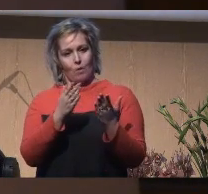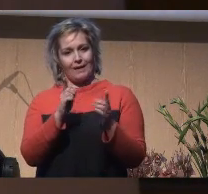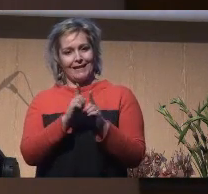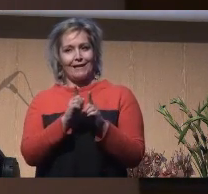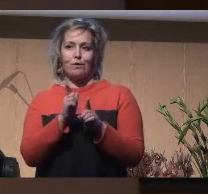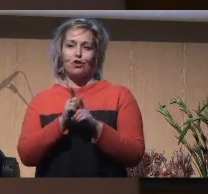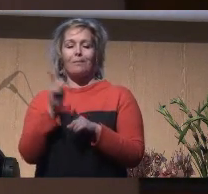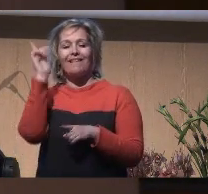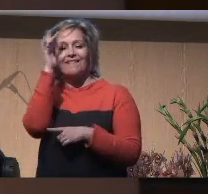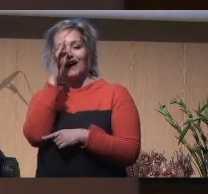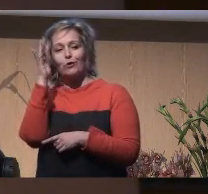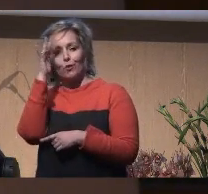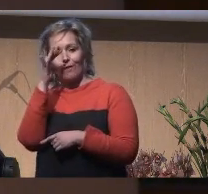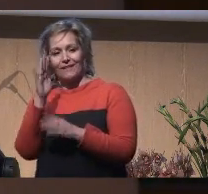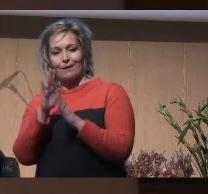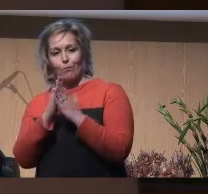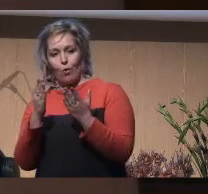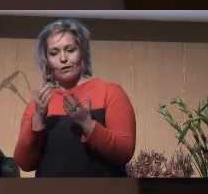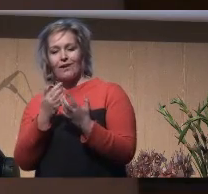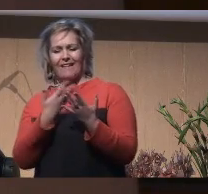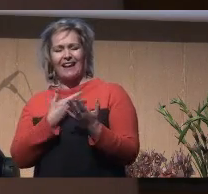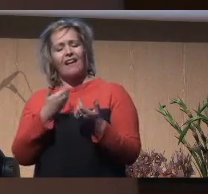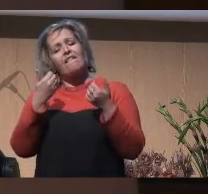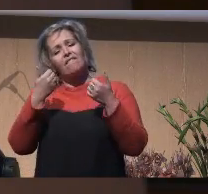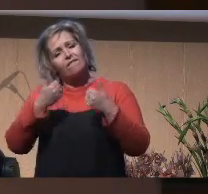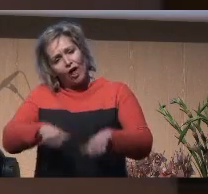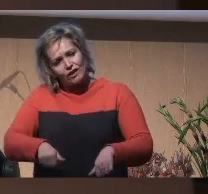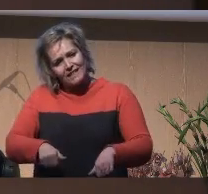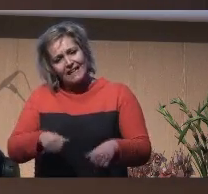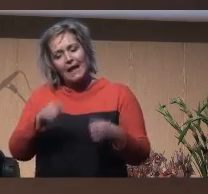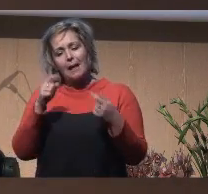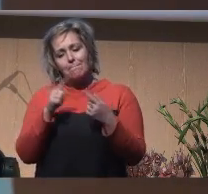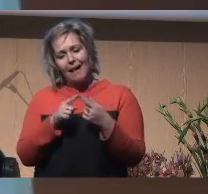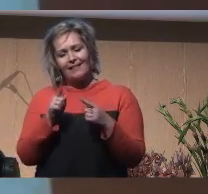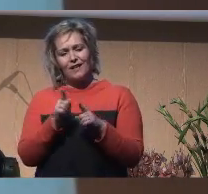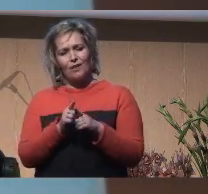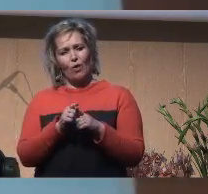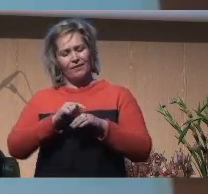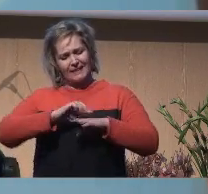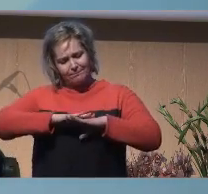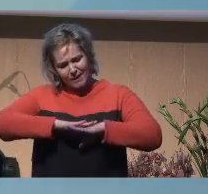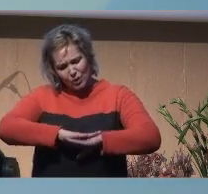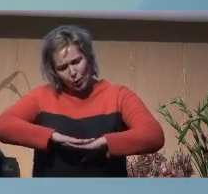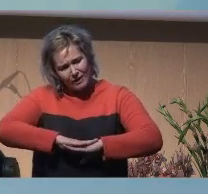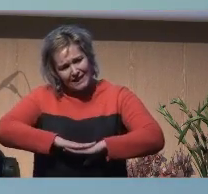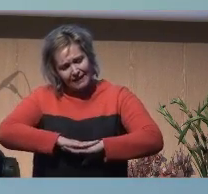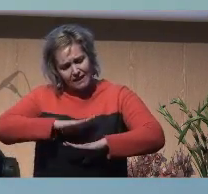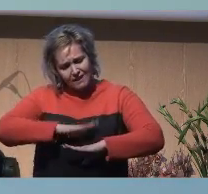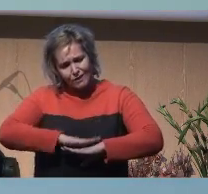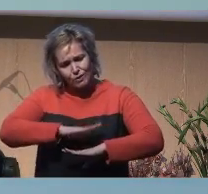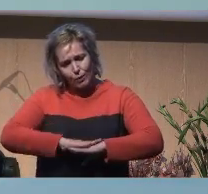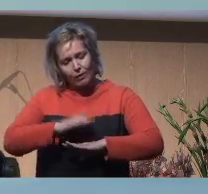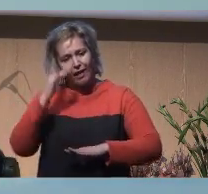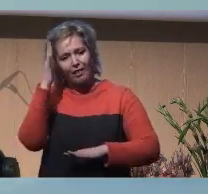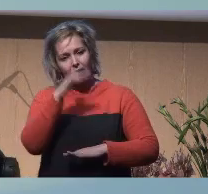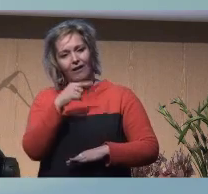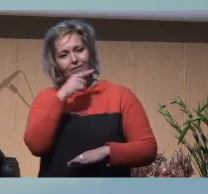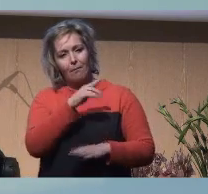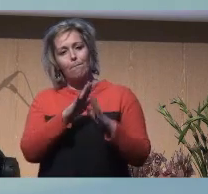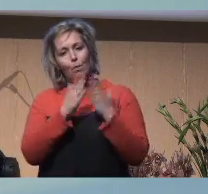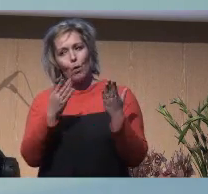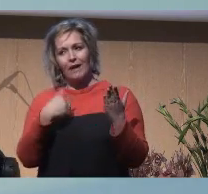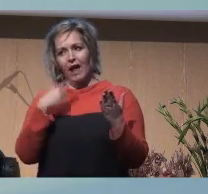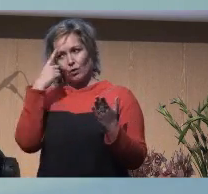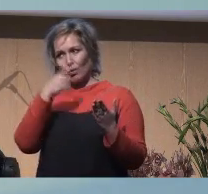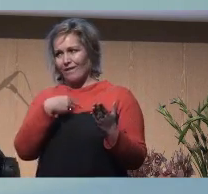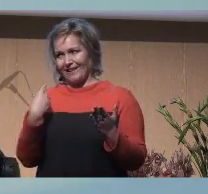en filosofisk bok. Og på mange måter vanskelig. Men det er en sånn grunnsetning, en grunntanke i den boka som jeg